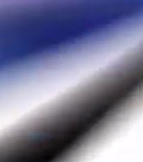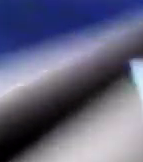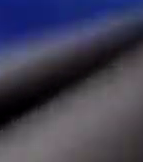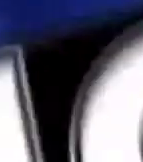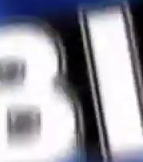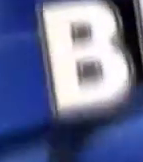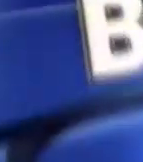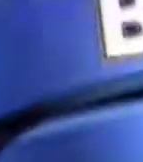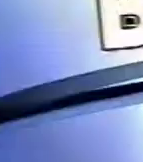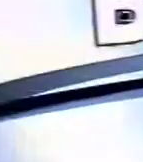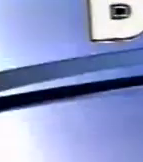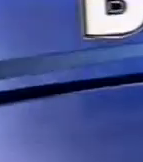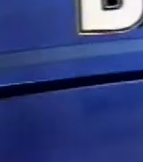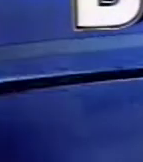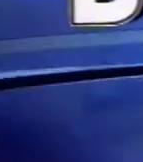Музика